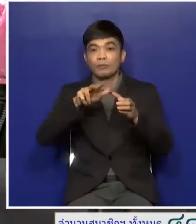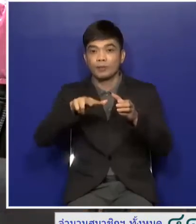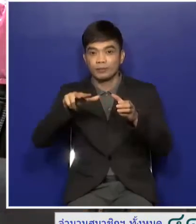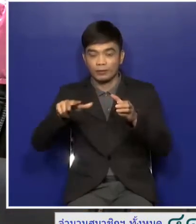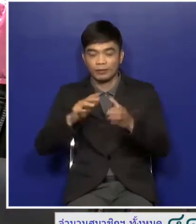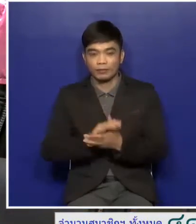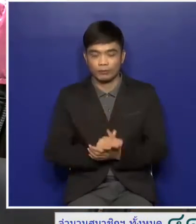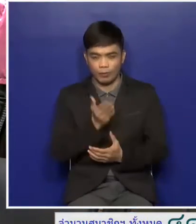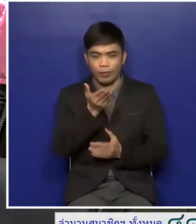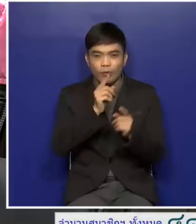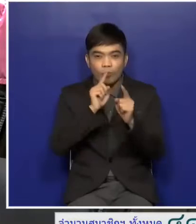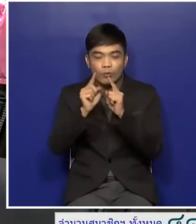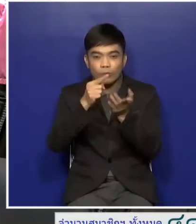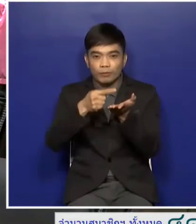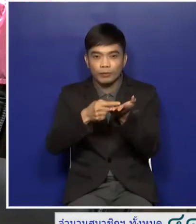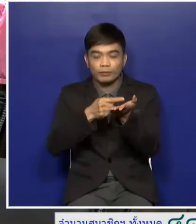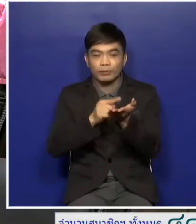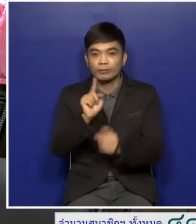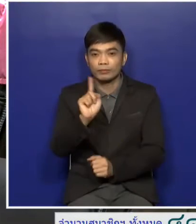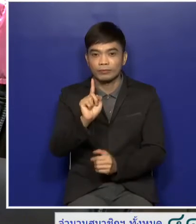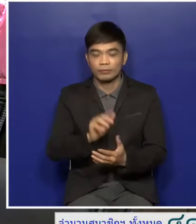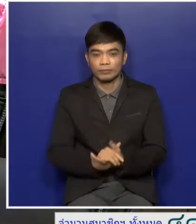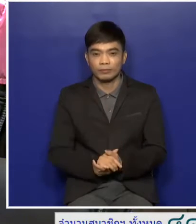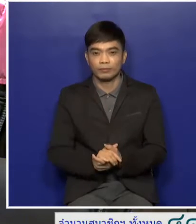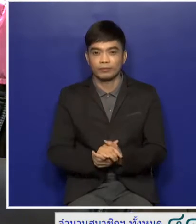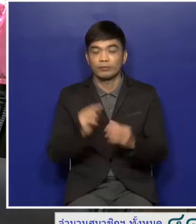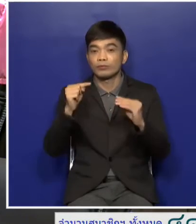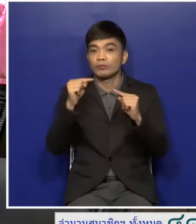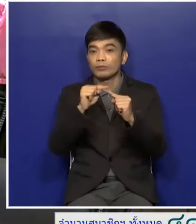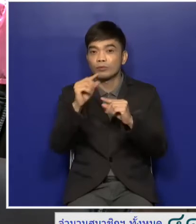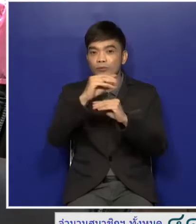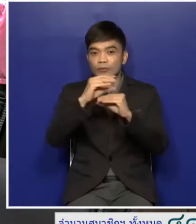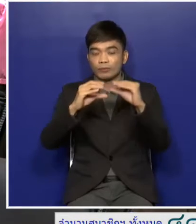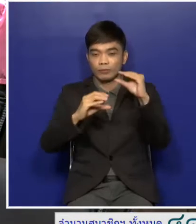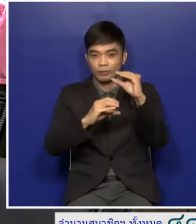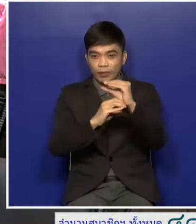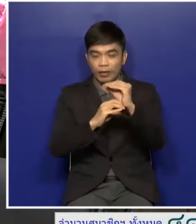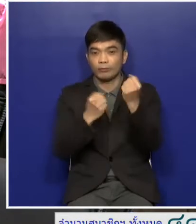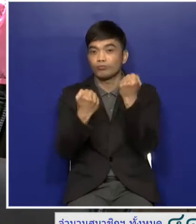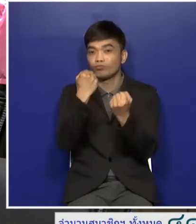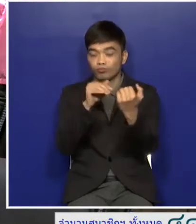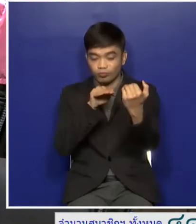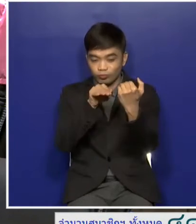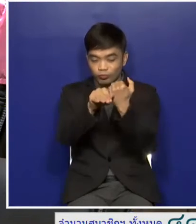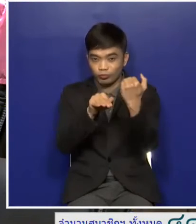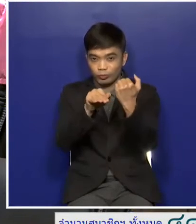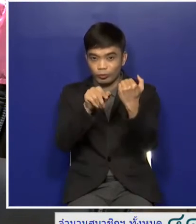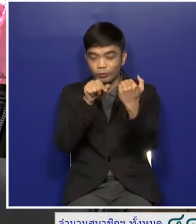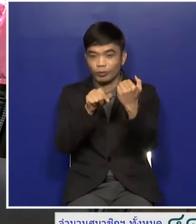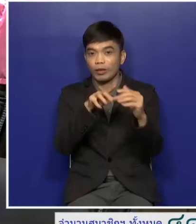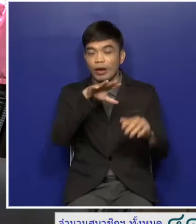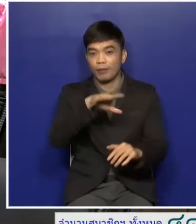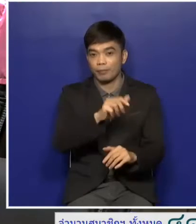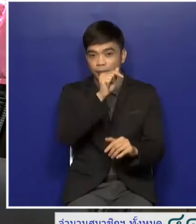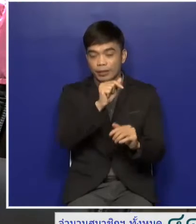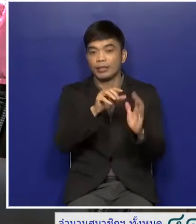ผมขอนิญาตหาลือ เรื่อง โครงการ เสนอโครงการทจะทำถนนBipartเรียงเมืองำเภอกธาร